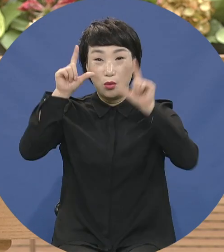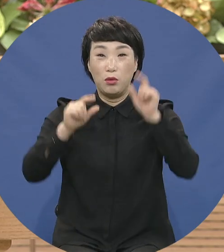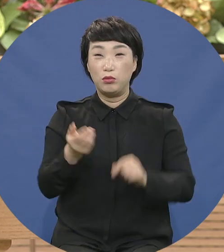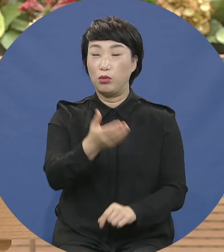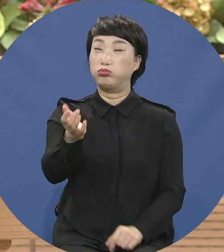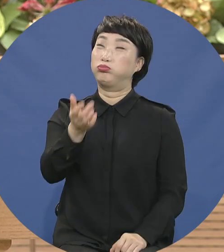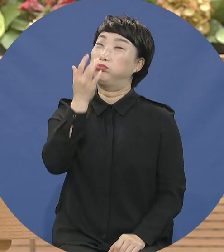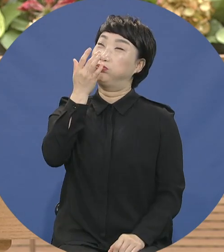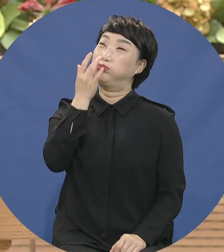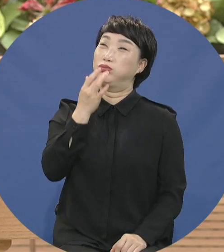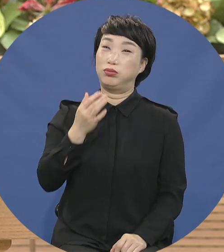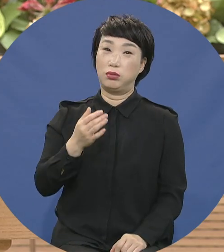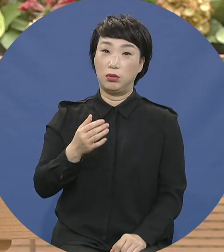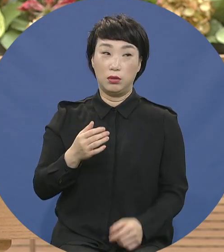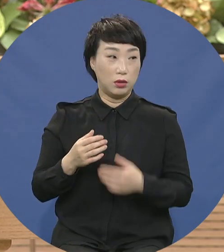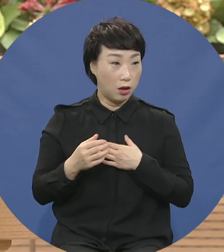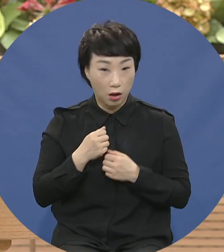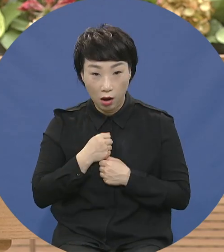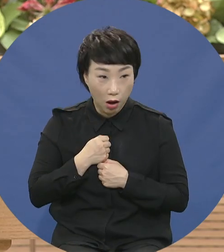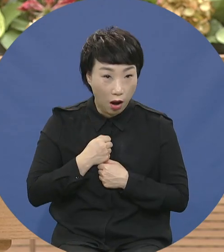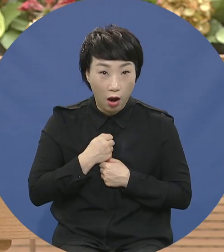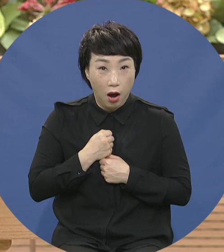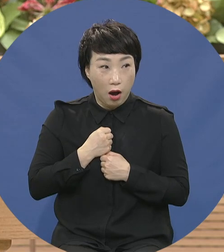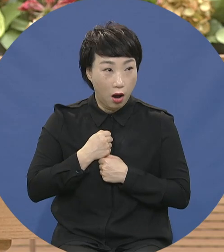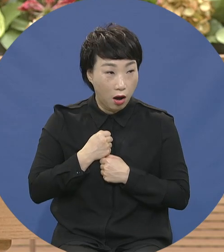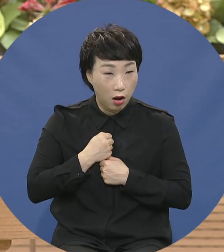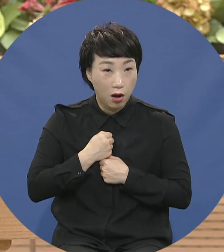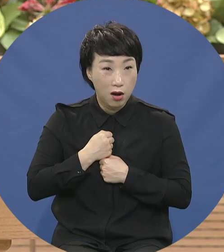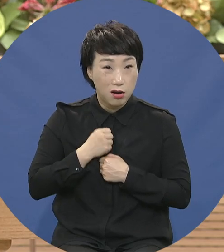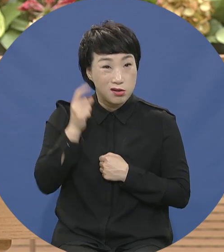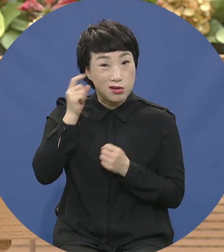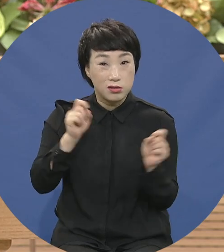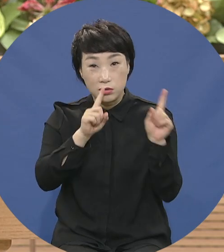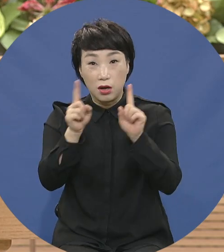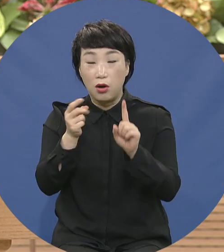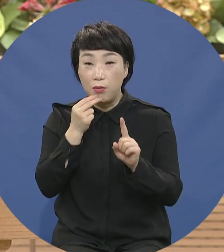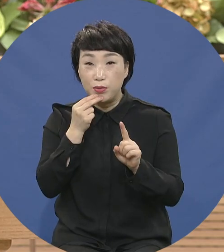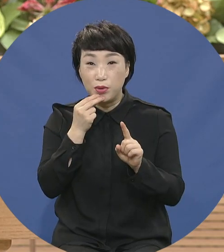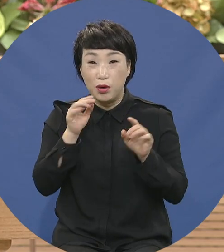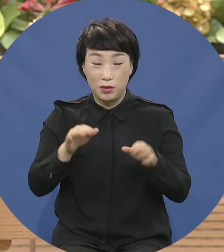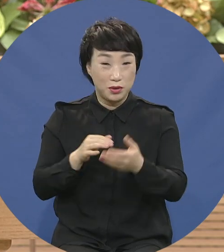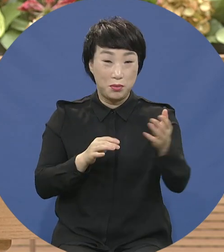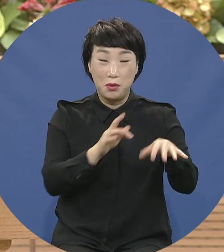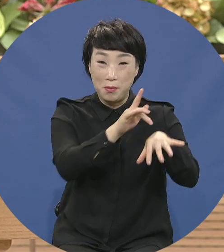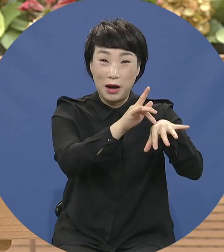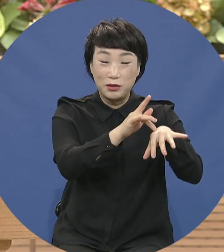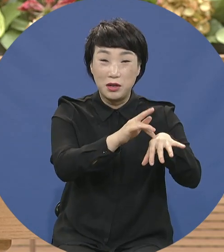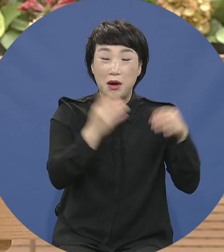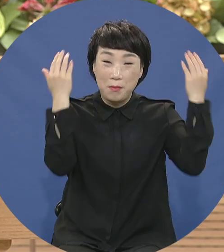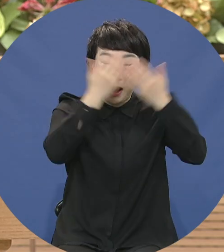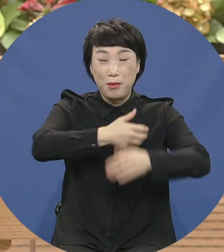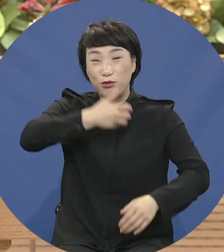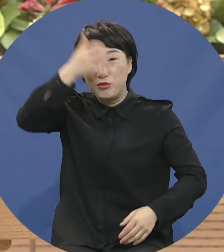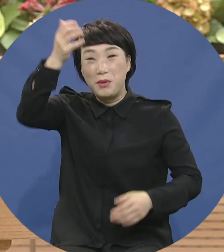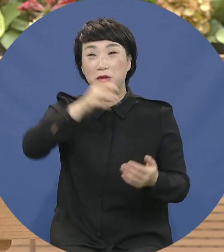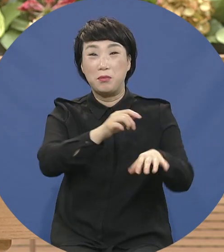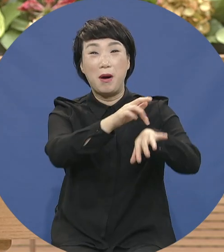태연합니다. 긴장하지 않습니다. 마귀는 밤에도 꿈에도